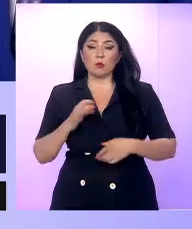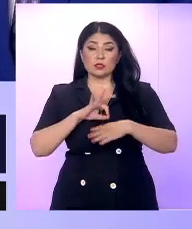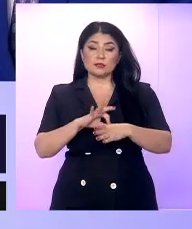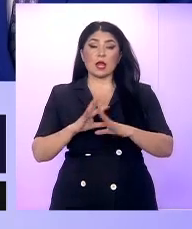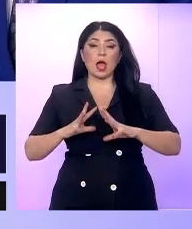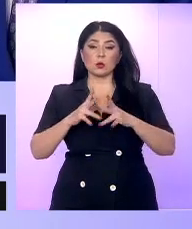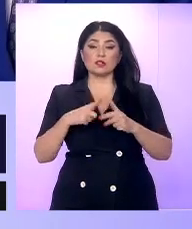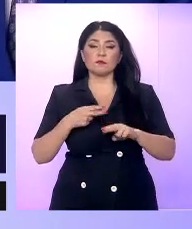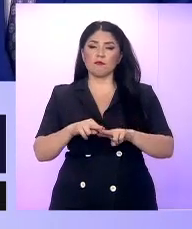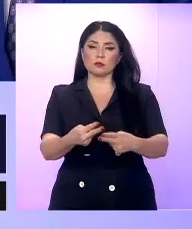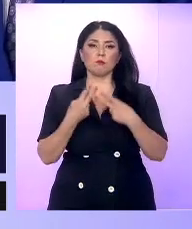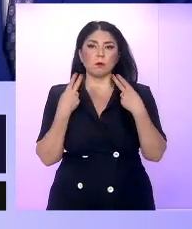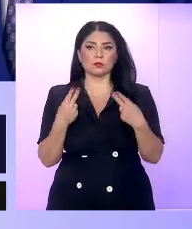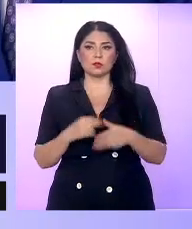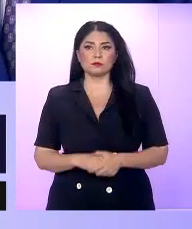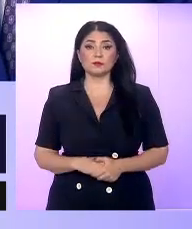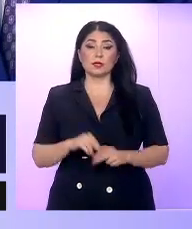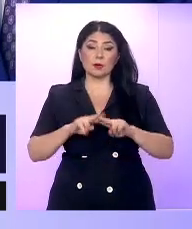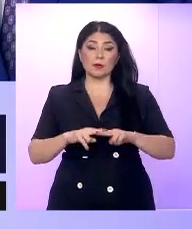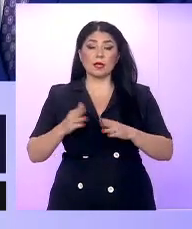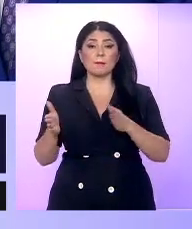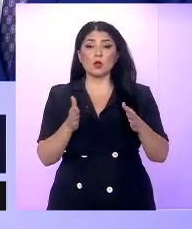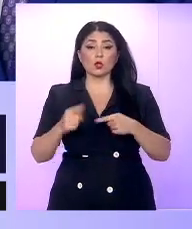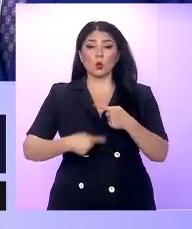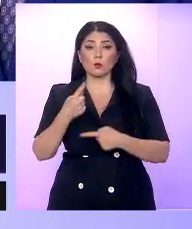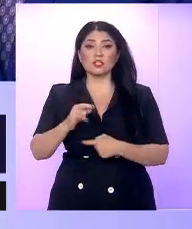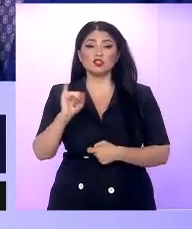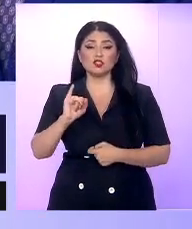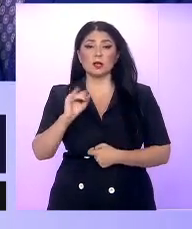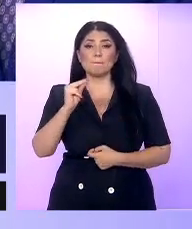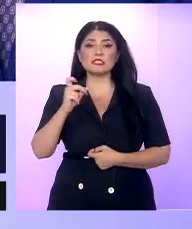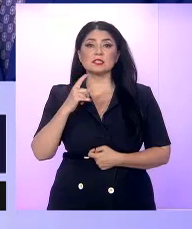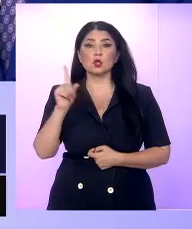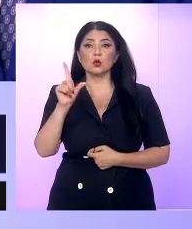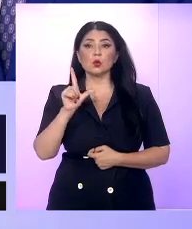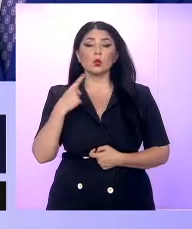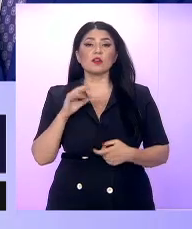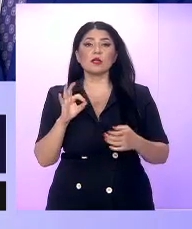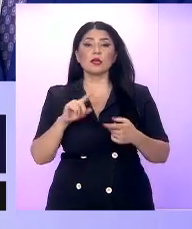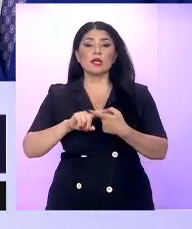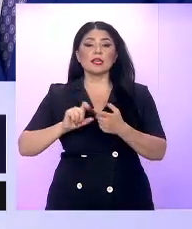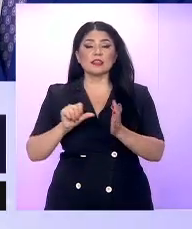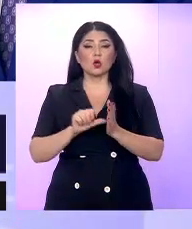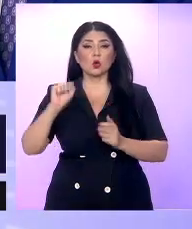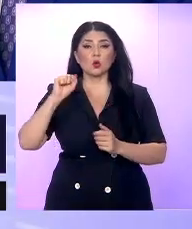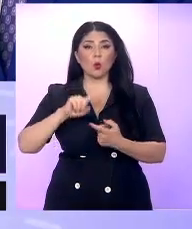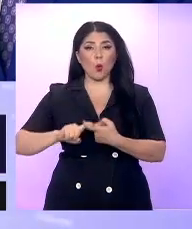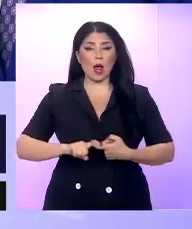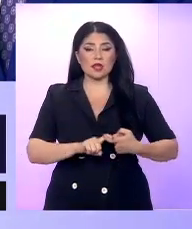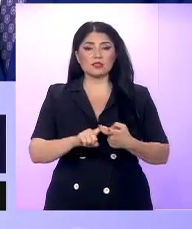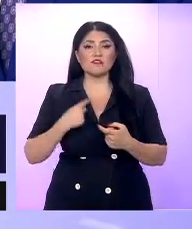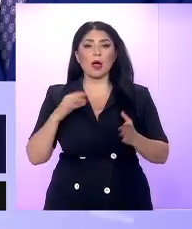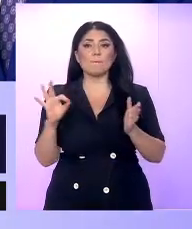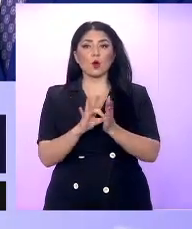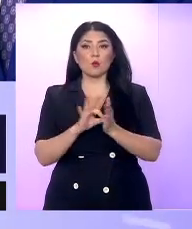importantă și vom vedea în perioada următoare cu cine va veni PSD în interiorul coaliției și mai apoi pe cine va